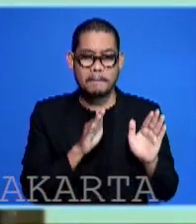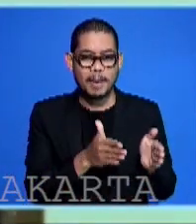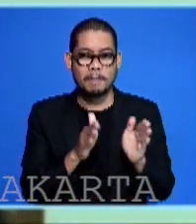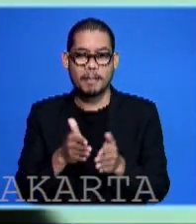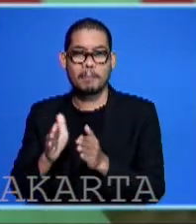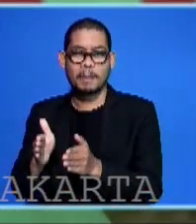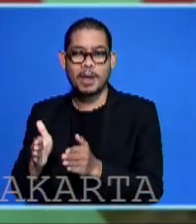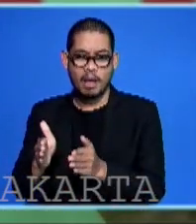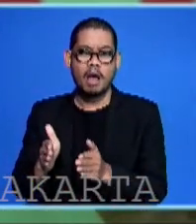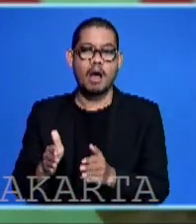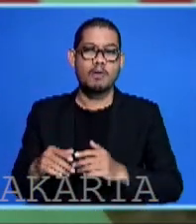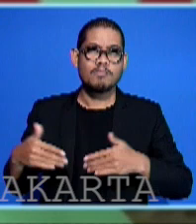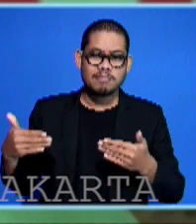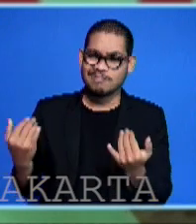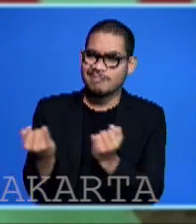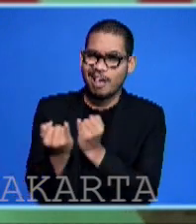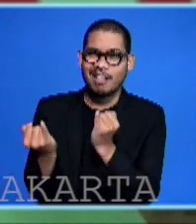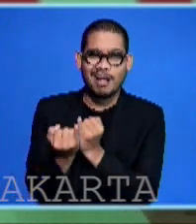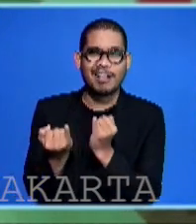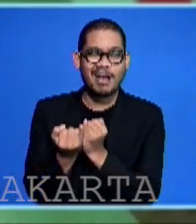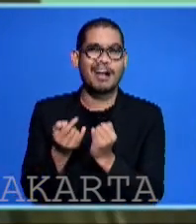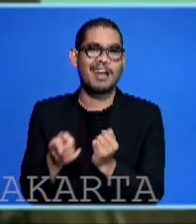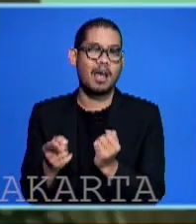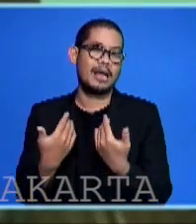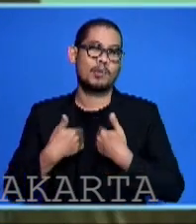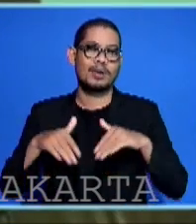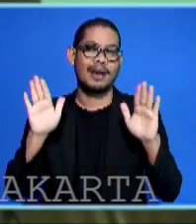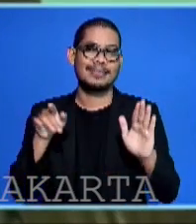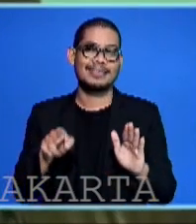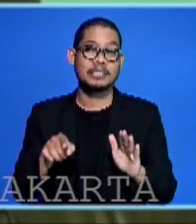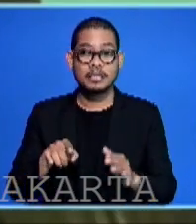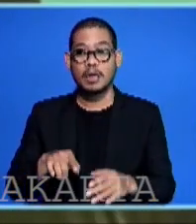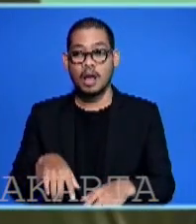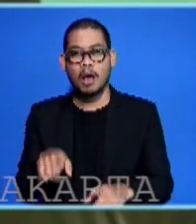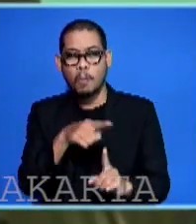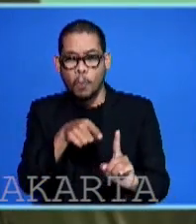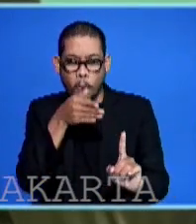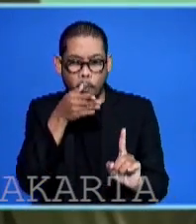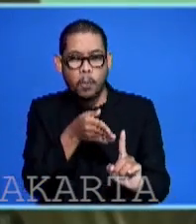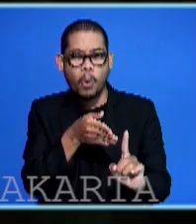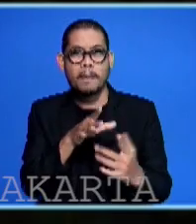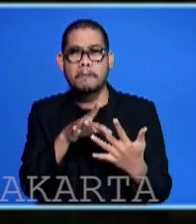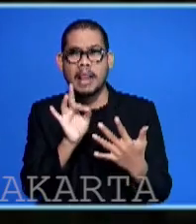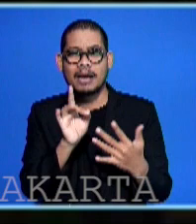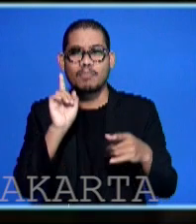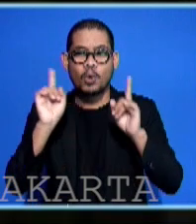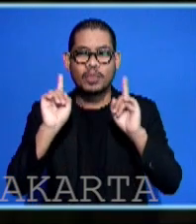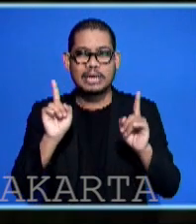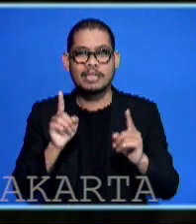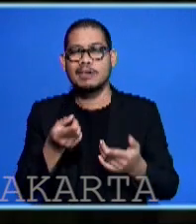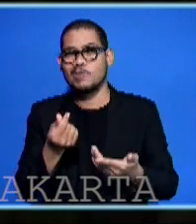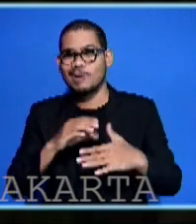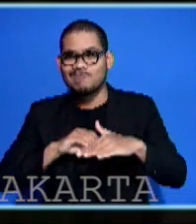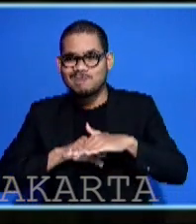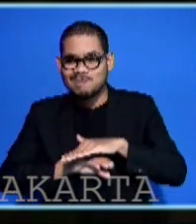kerap bertentangan dengan proses demokratisasi diantaranya fanatisme terhadap pilihan politik dan permainan politik uang kedua itu juga